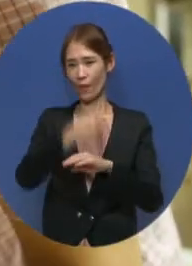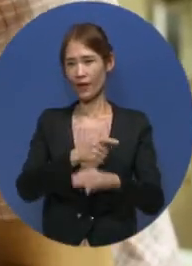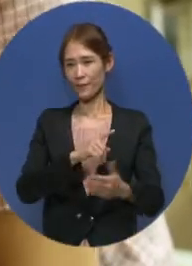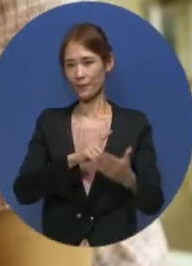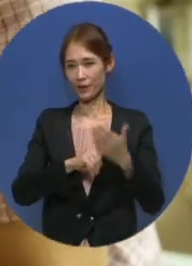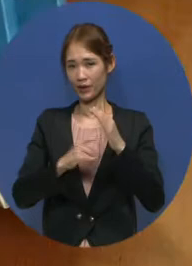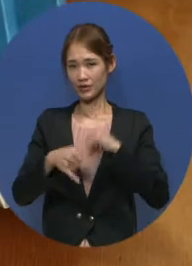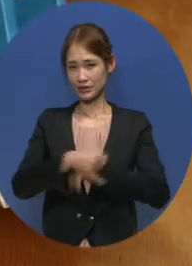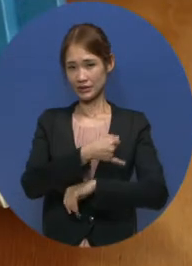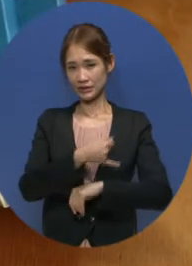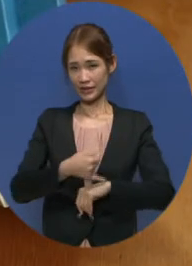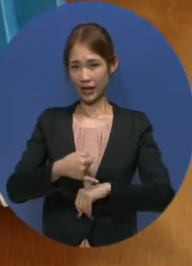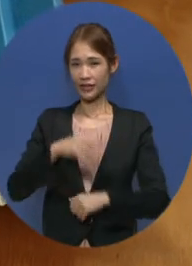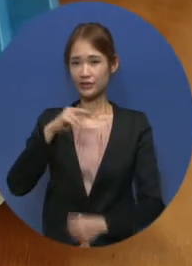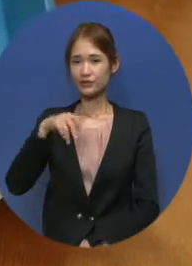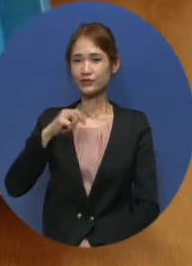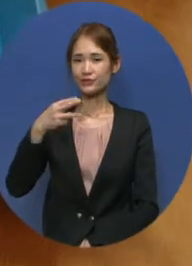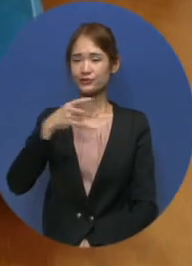디자인 스튜디오.